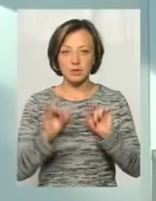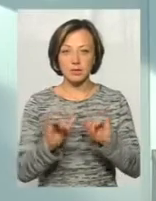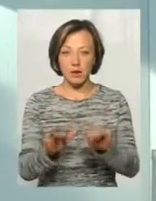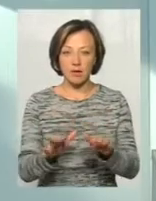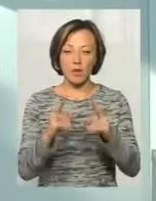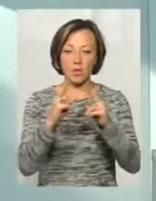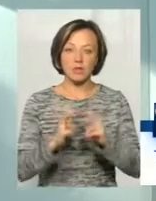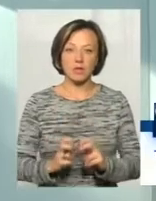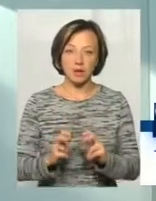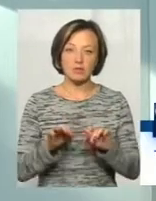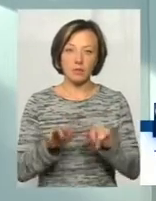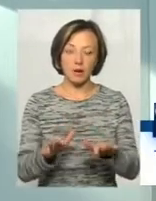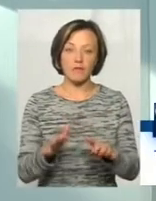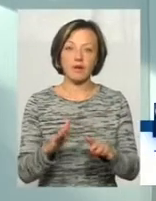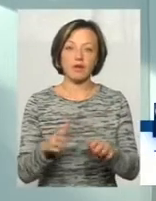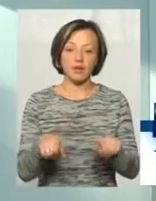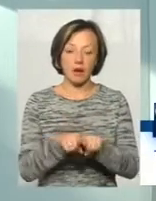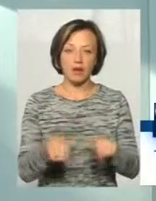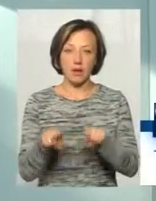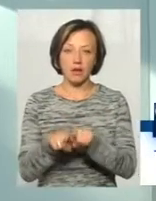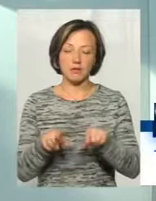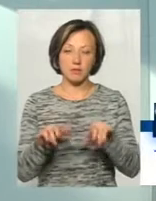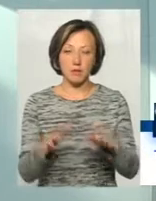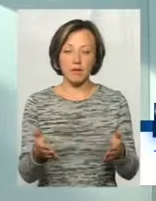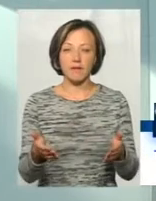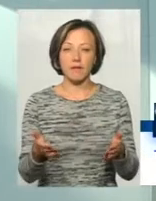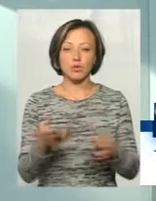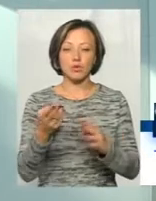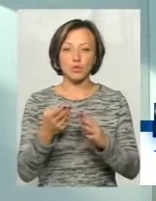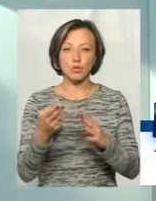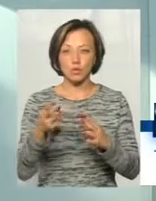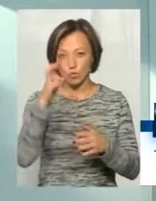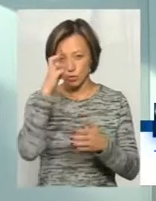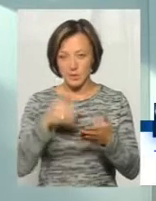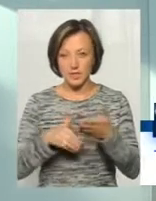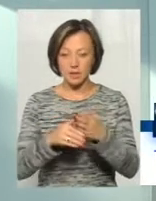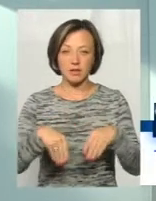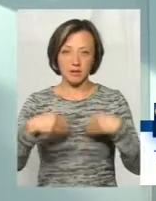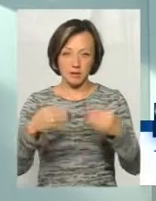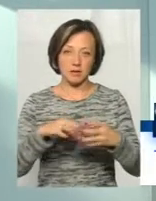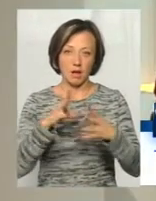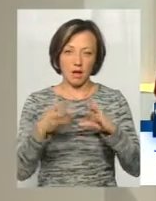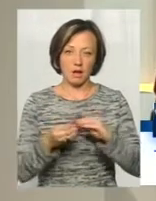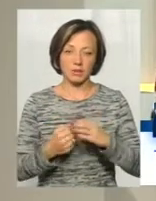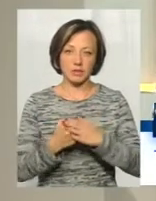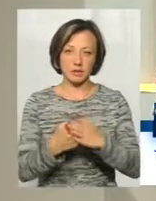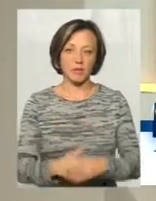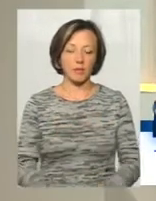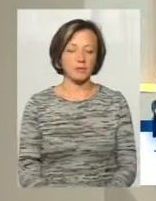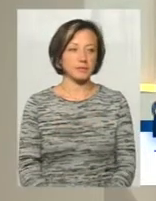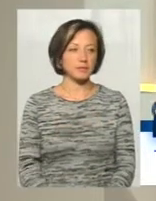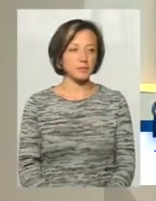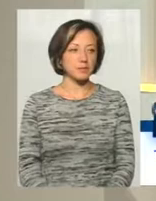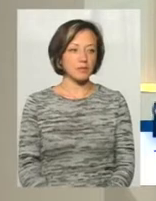в розгляді або знаходиться в розгляді така-то справа, субсидія буде призначатися на загальних підставах. Угу. Взагалі, тобто,